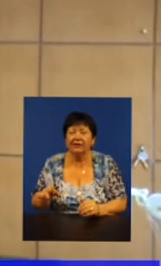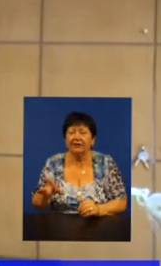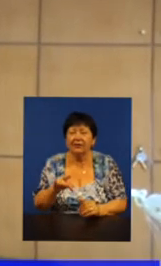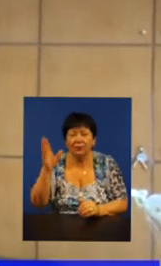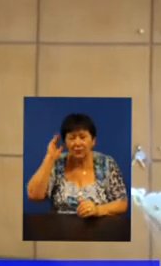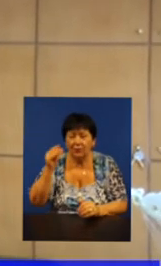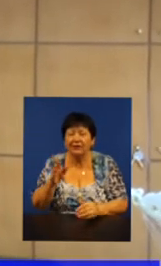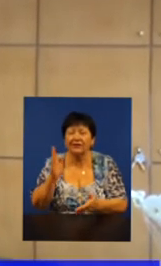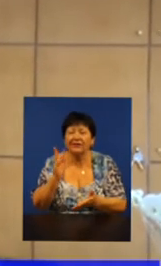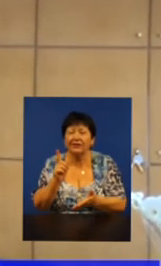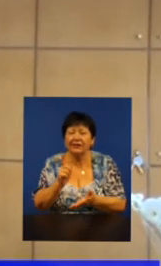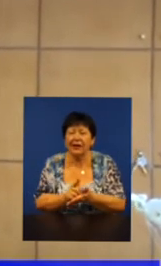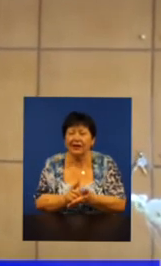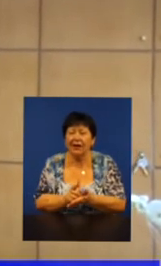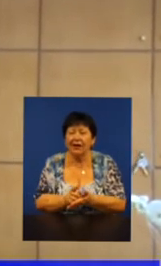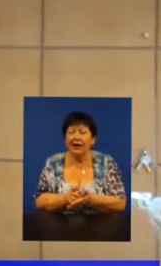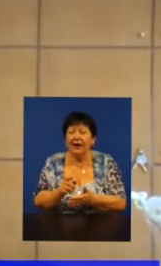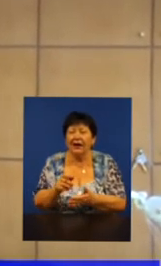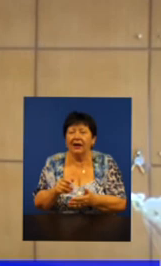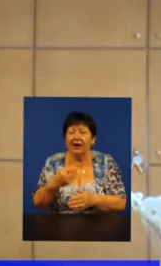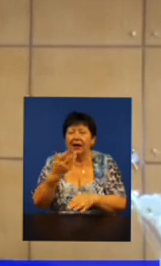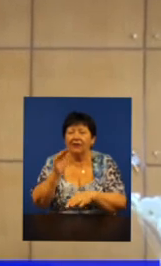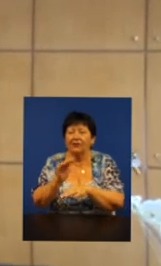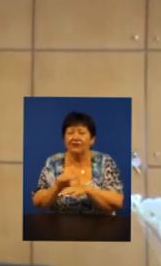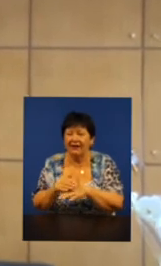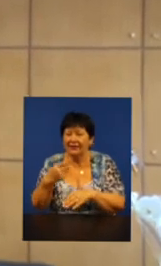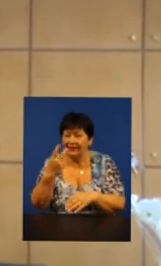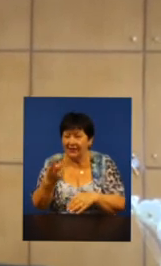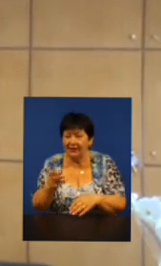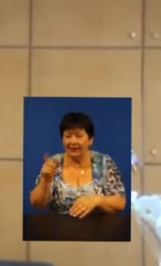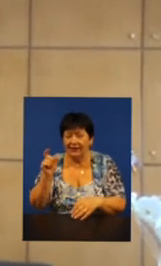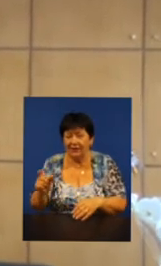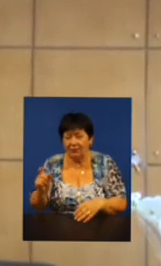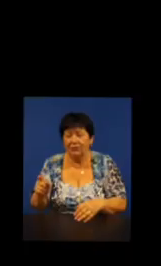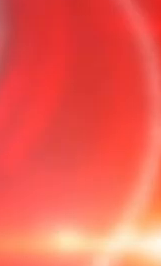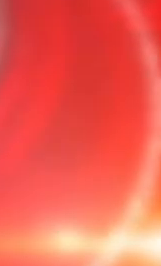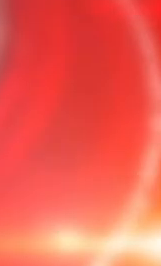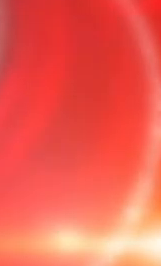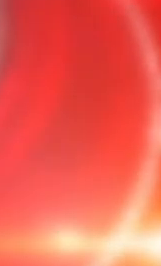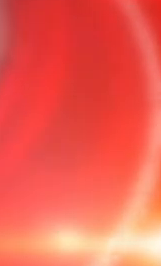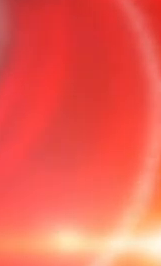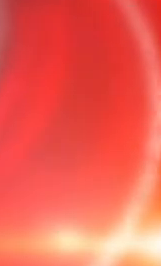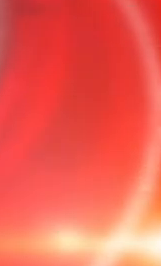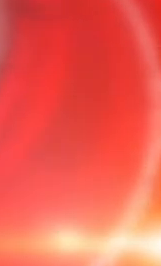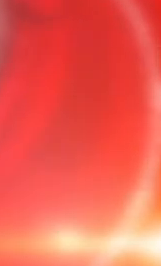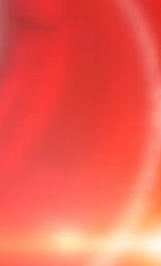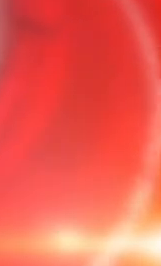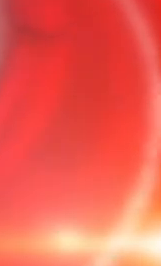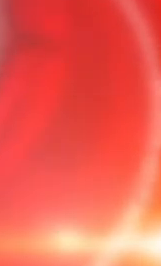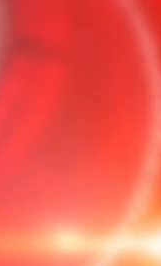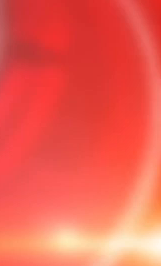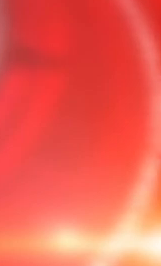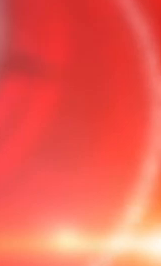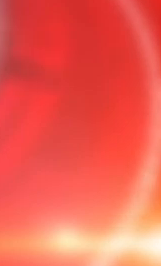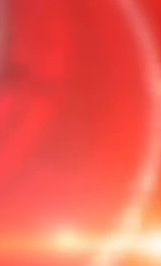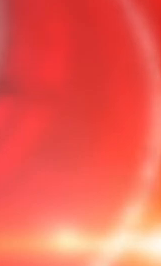dea dovadă de cetățeni onorabili și patrioți ai Republicii Moldova. Ziaristul Ion Ciumeică din